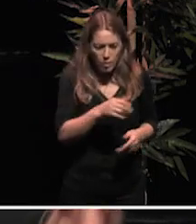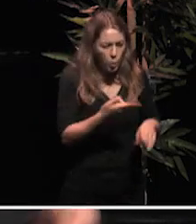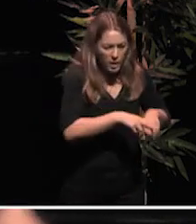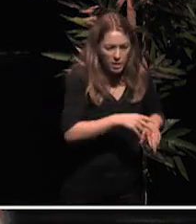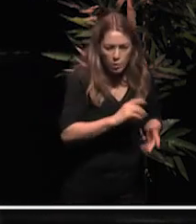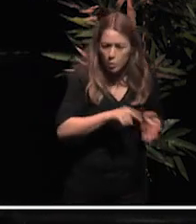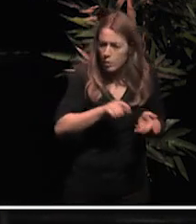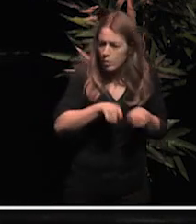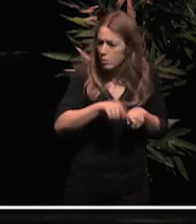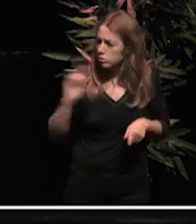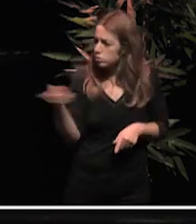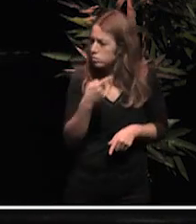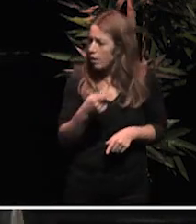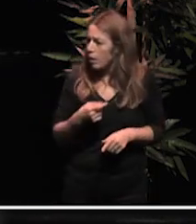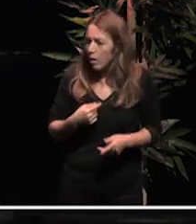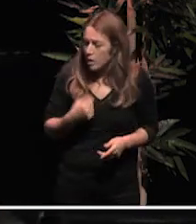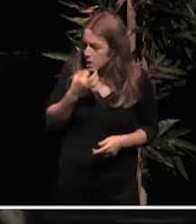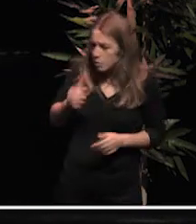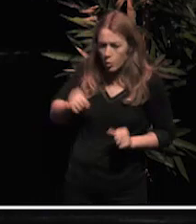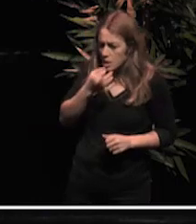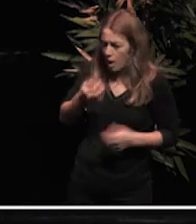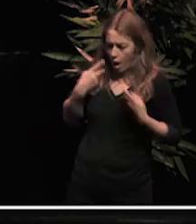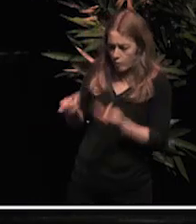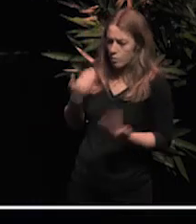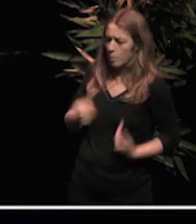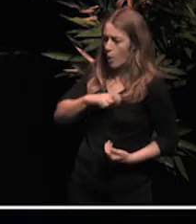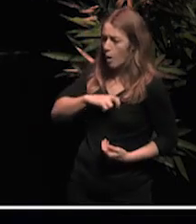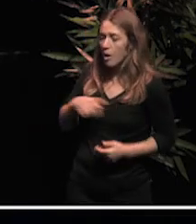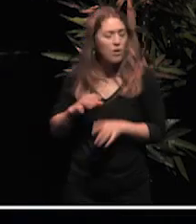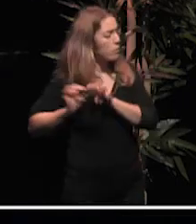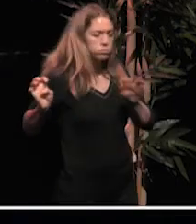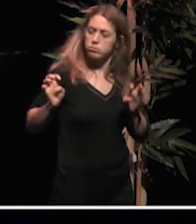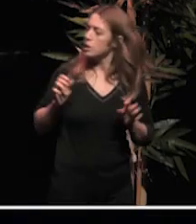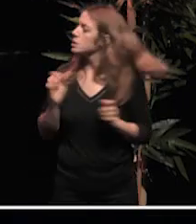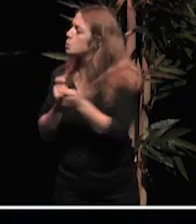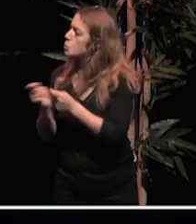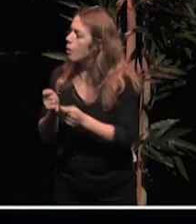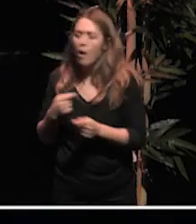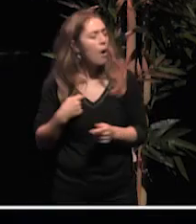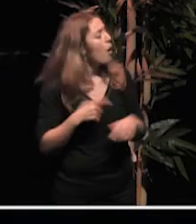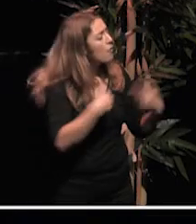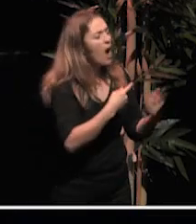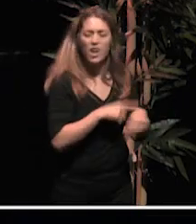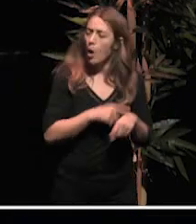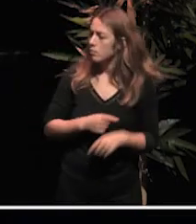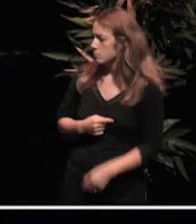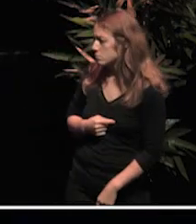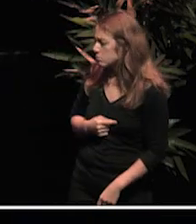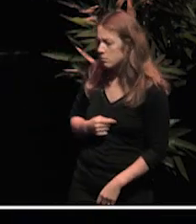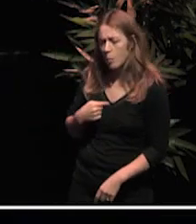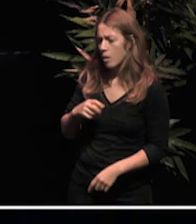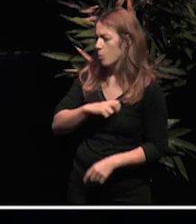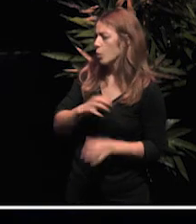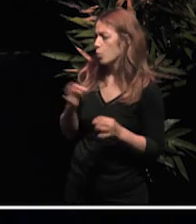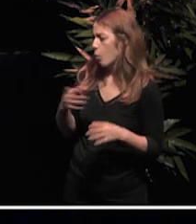était tous devant la plage, j'entends dire, c'est gros, on y va. Alors tu y vas, on y va à quelle heure? La marée va monter, la marée va descendre. J'ai dit, j'ai la trouille, j'y vais pas, je vais aller à Saint-Jean, dans